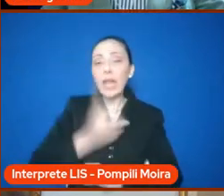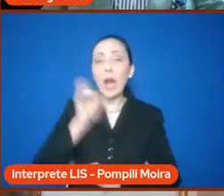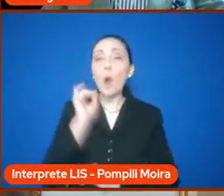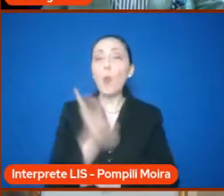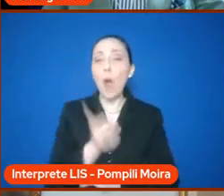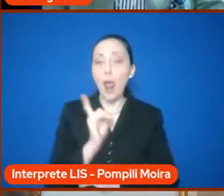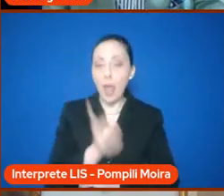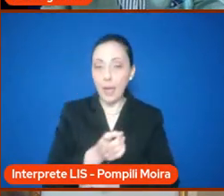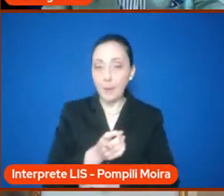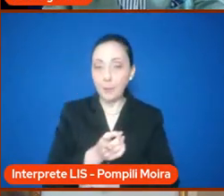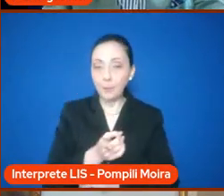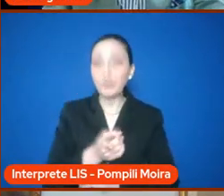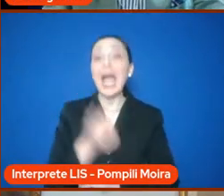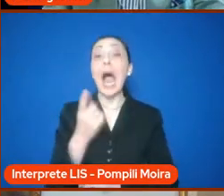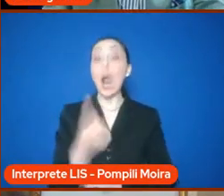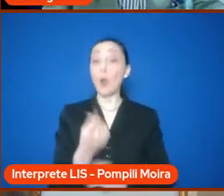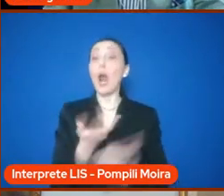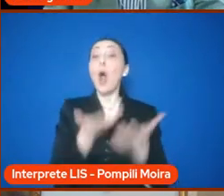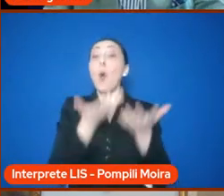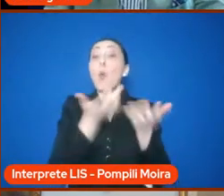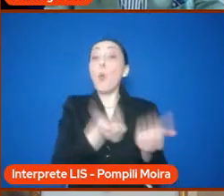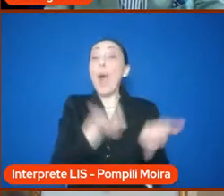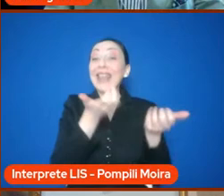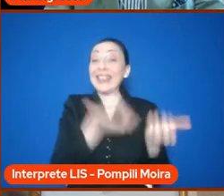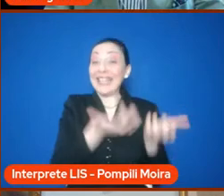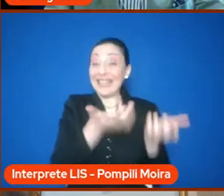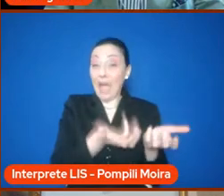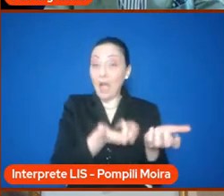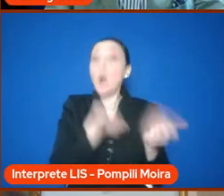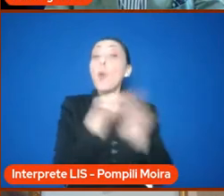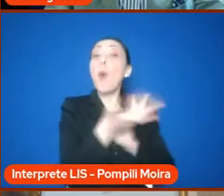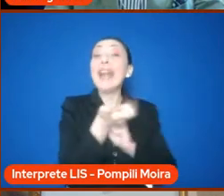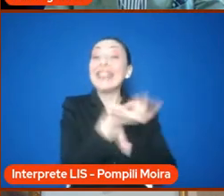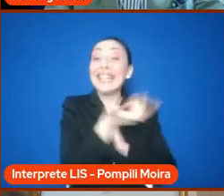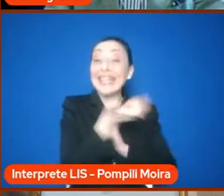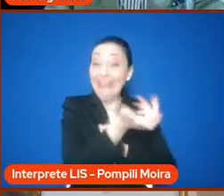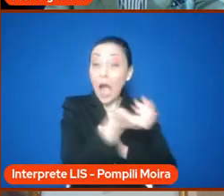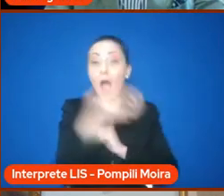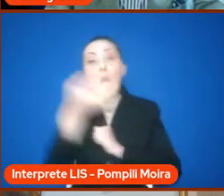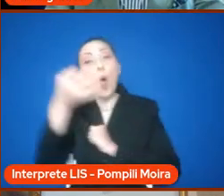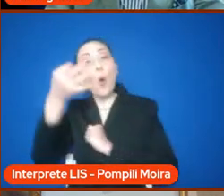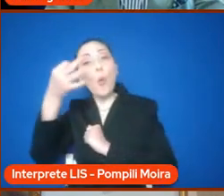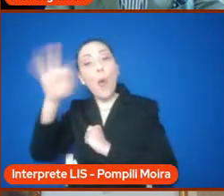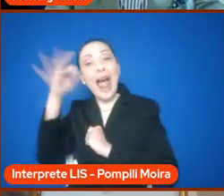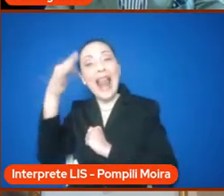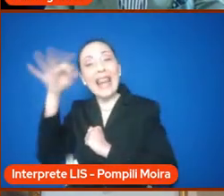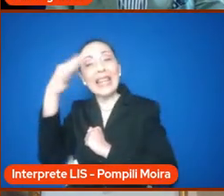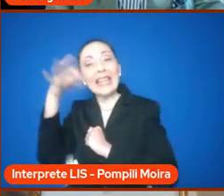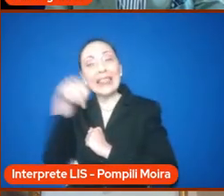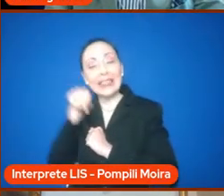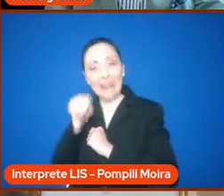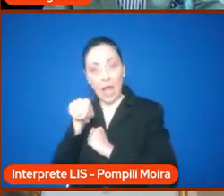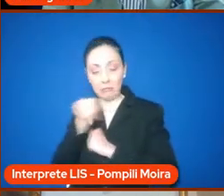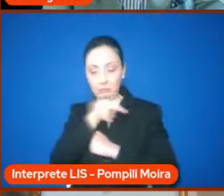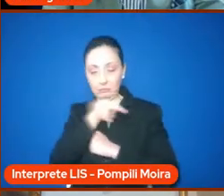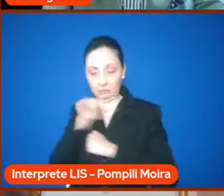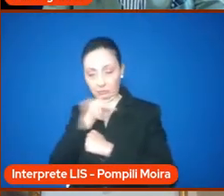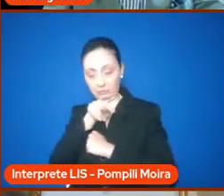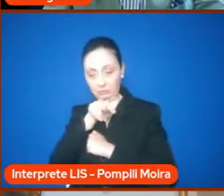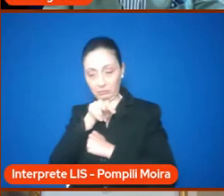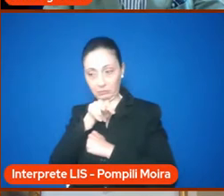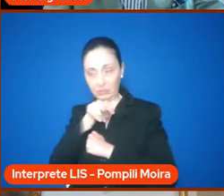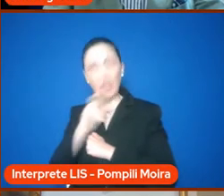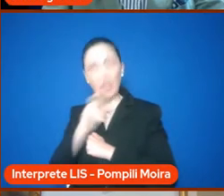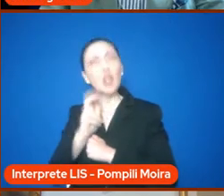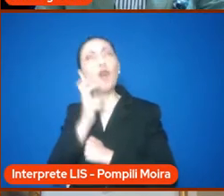decliniamo quantitativamente e quantitativamente questo enorme sforzo che tutti desideriamo.